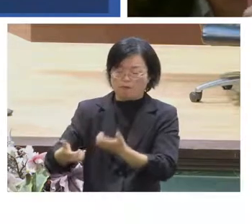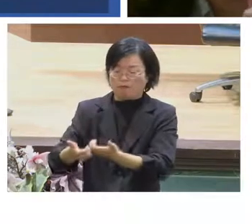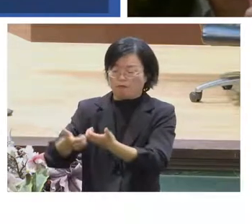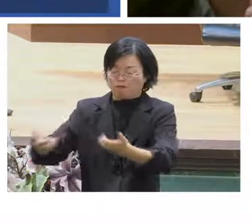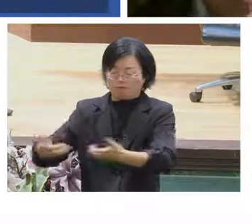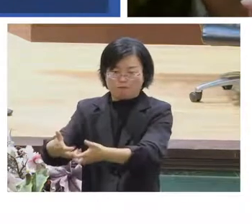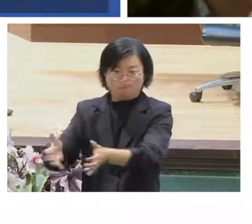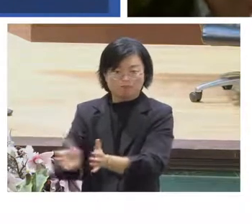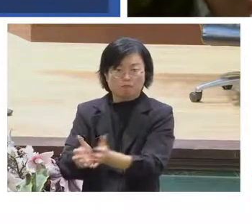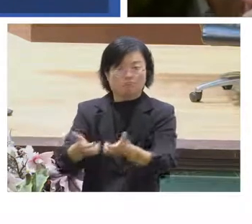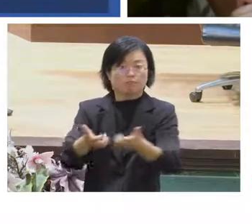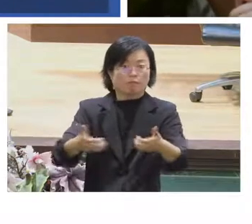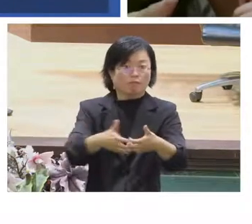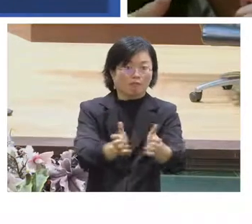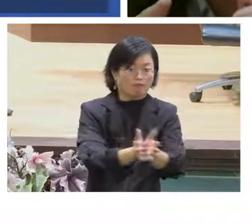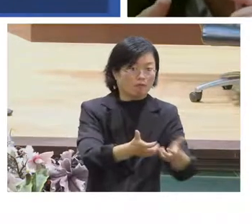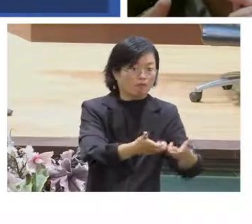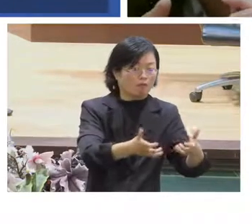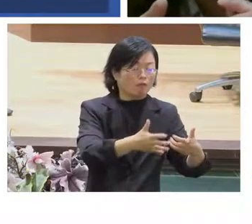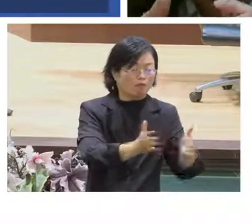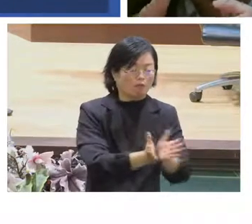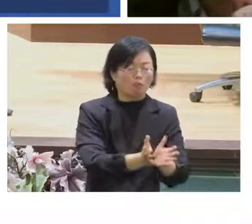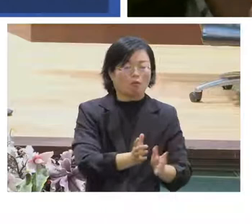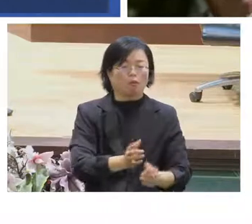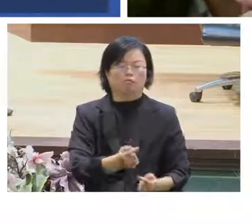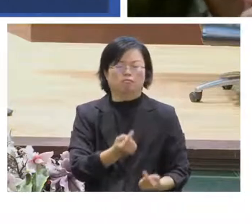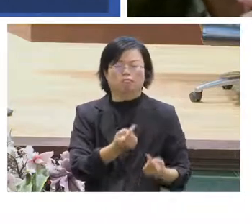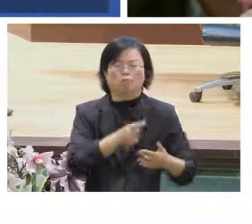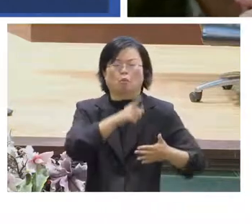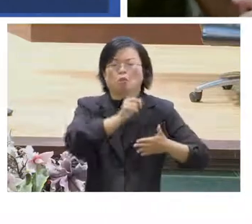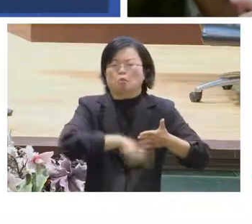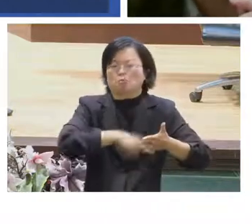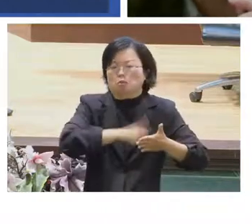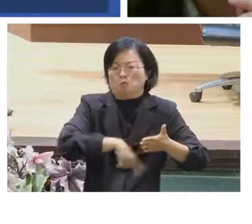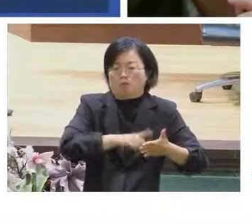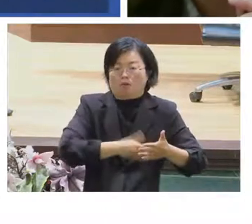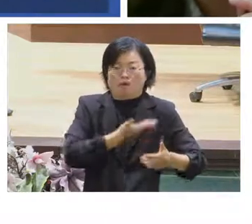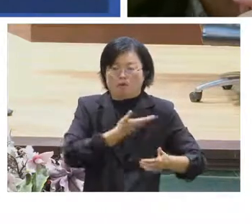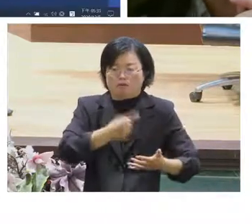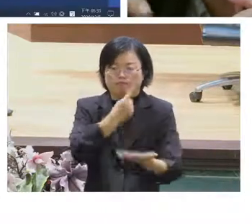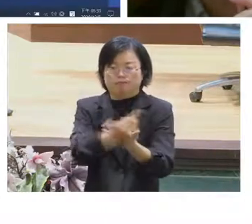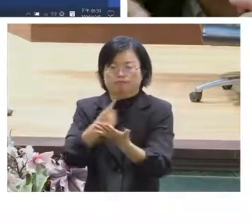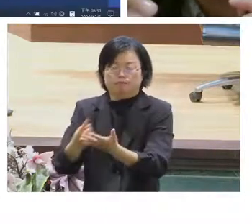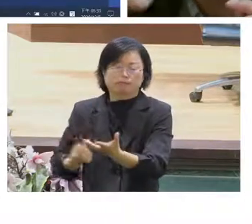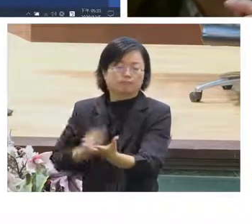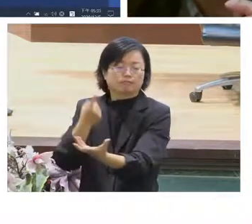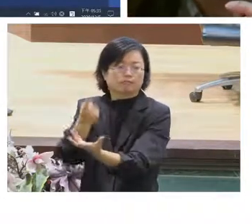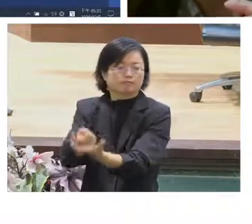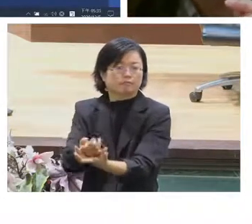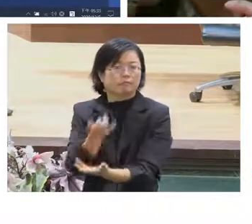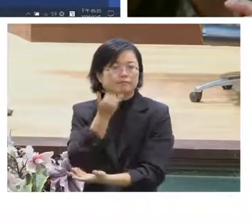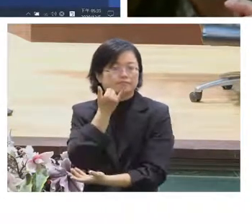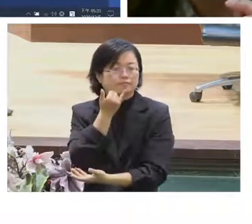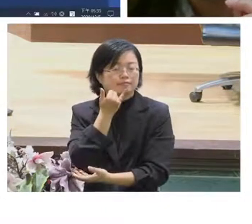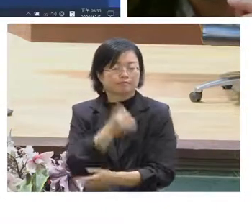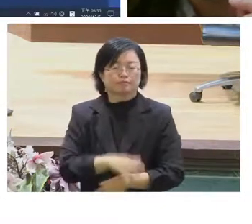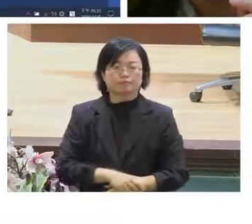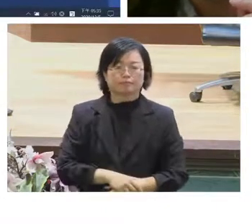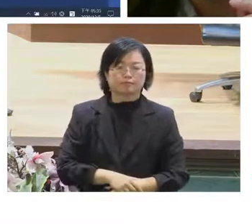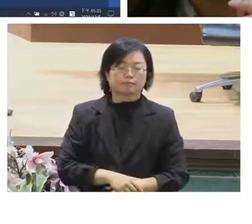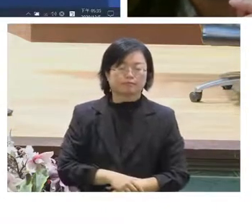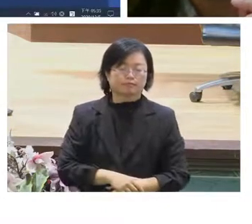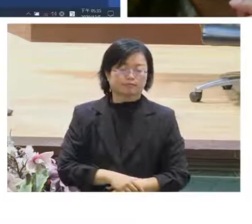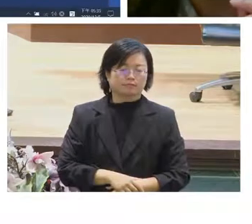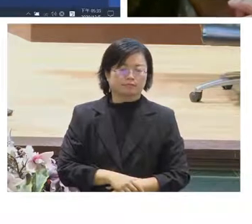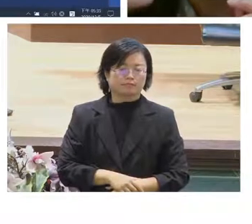次的话，是比较容易可以让比较多人一起参与。对，这个其实是让研究好像